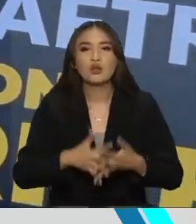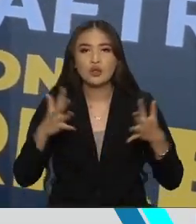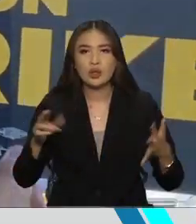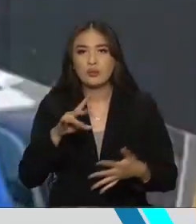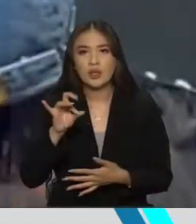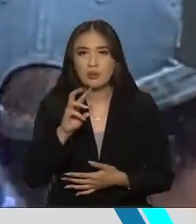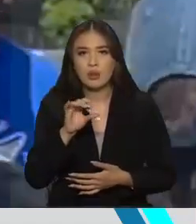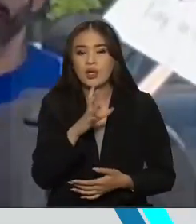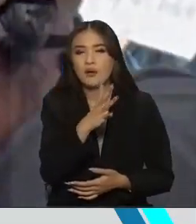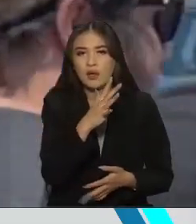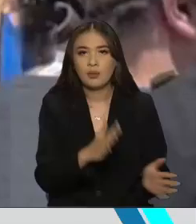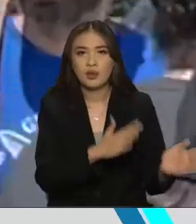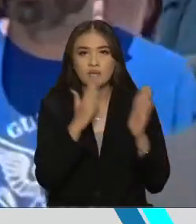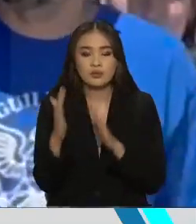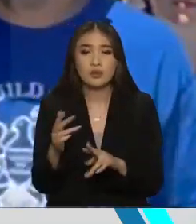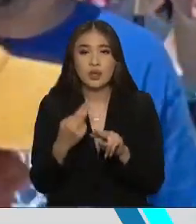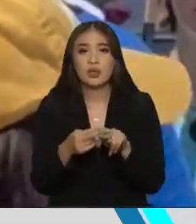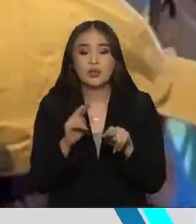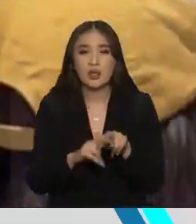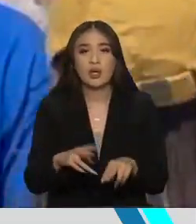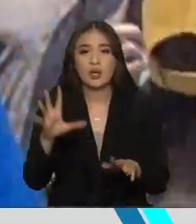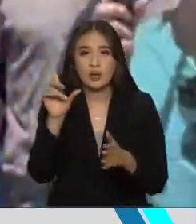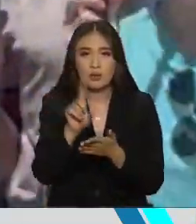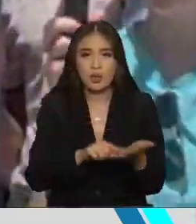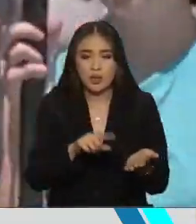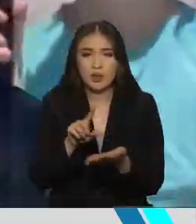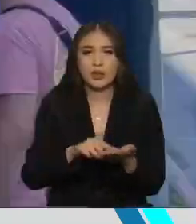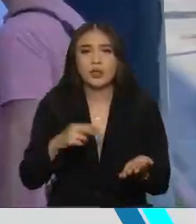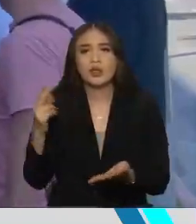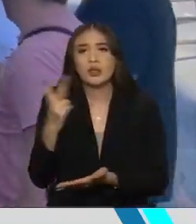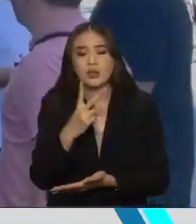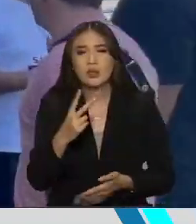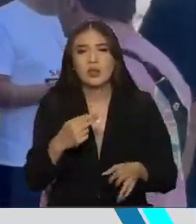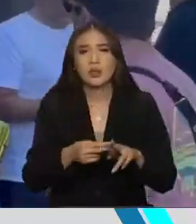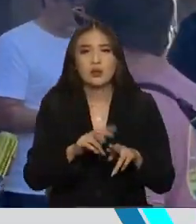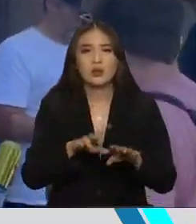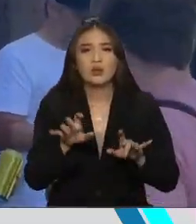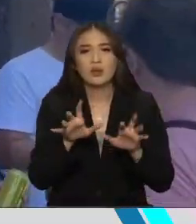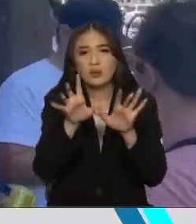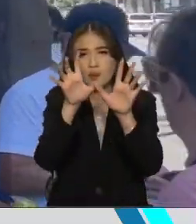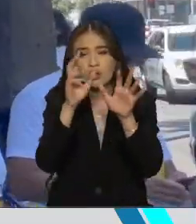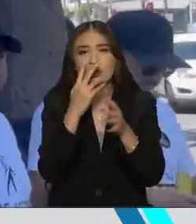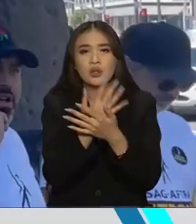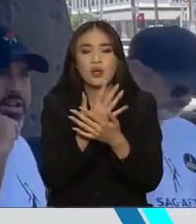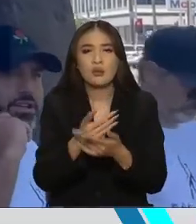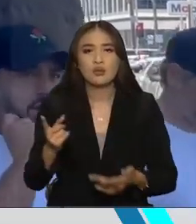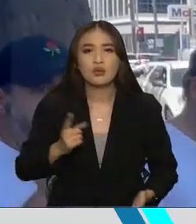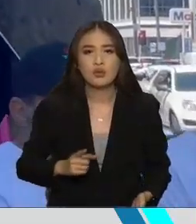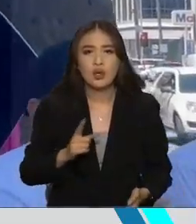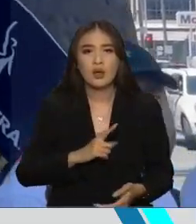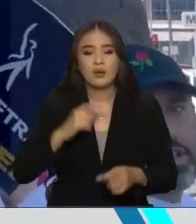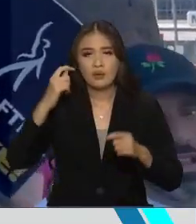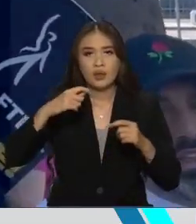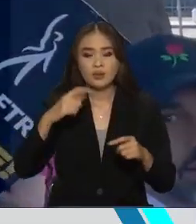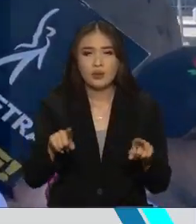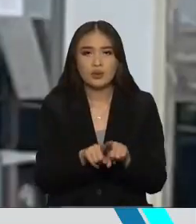премьералардың уақыты шегерілуде. Олардың ішінде «Гладиатор 2», «Өрмекші адам 4», «Дюн 2» секілді көпшілік тағатсыздана күткен фильмдер де